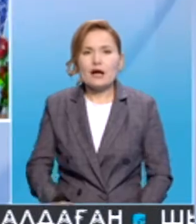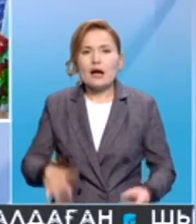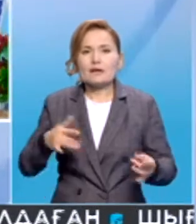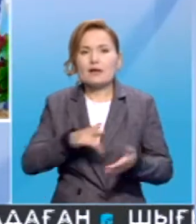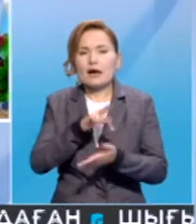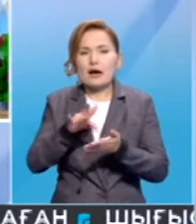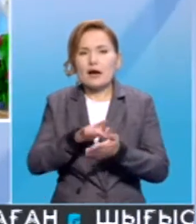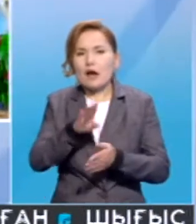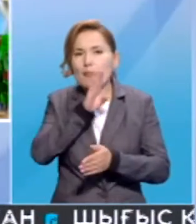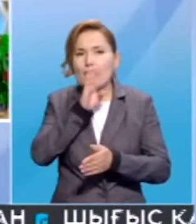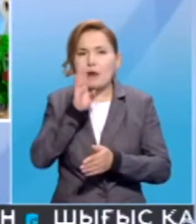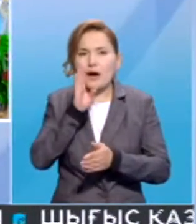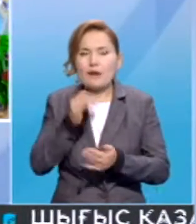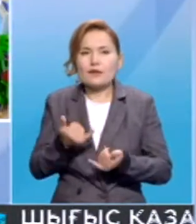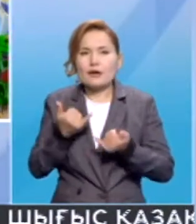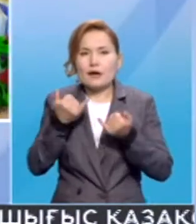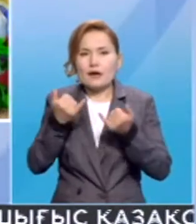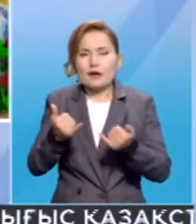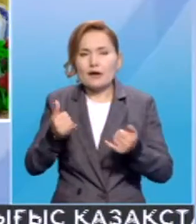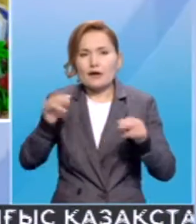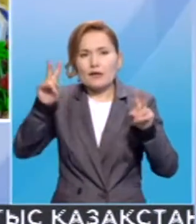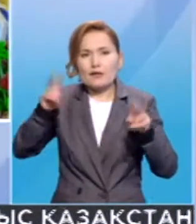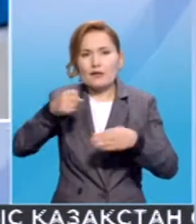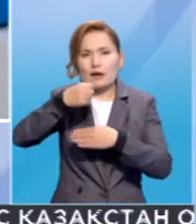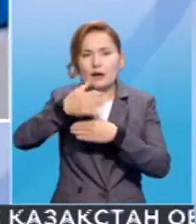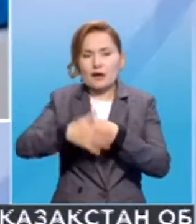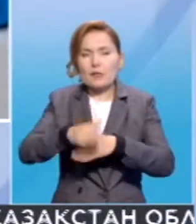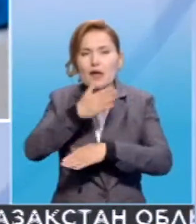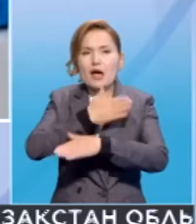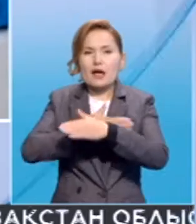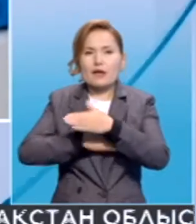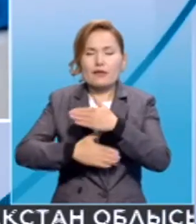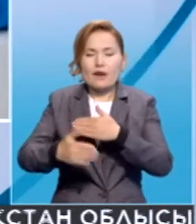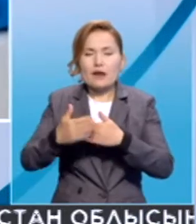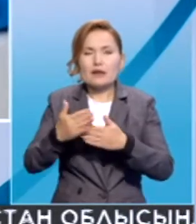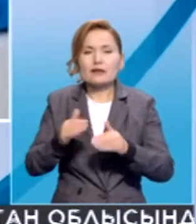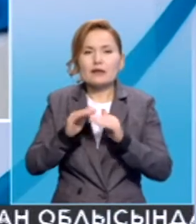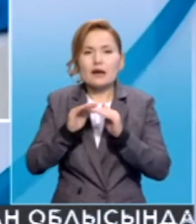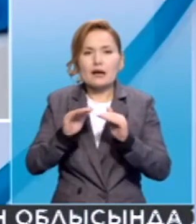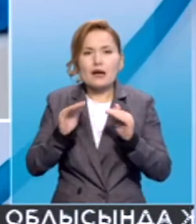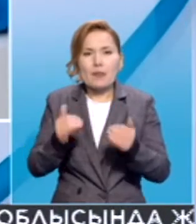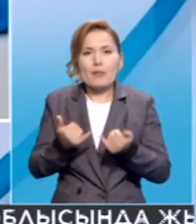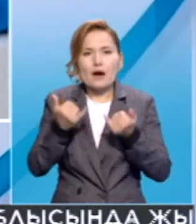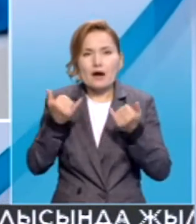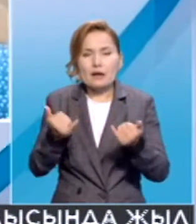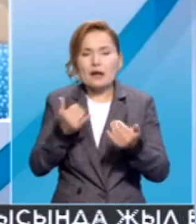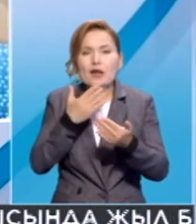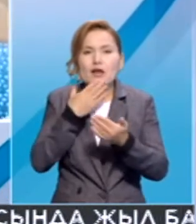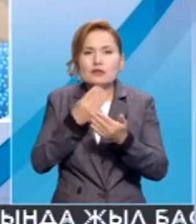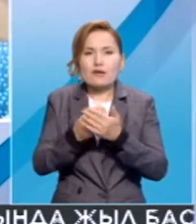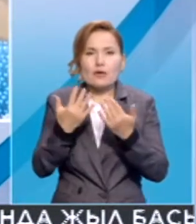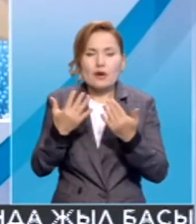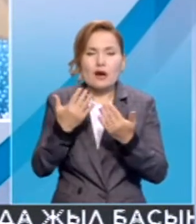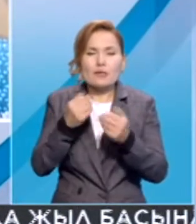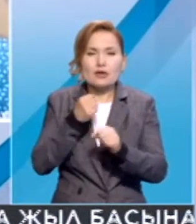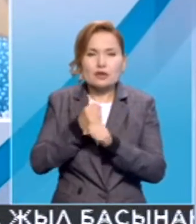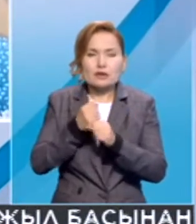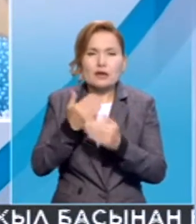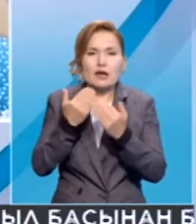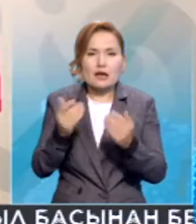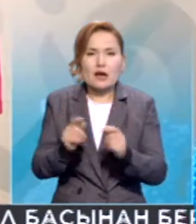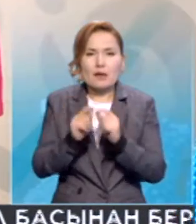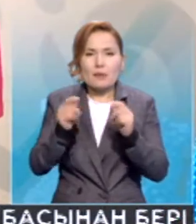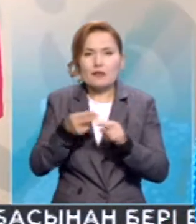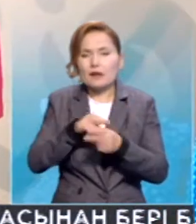Тараздағы анаға тағзым орталығында мүмкіндігі шектеулі жандардың қолөнер көрмесі өтті. Мыңға тарта бұйым сатылымға қойылды. Шаһардағы жеті